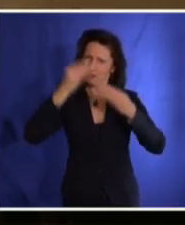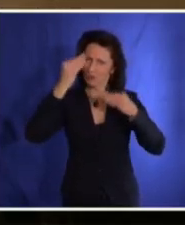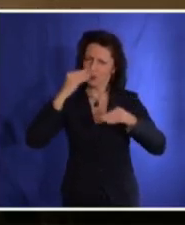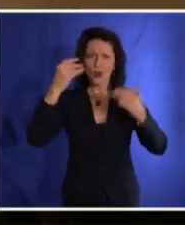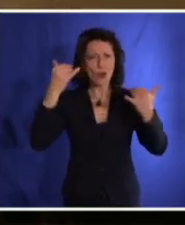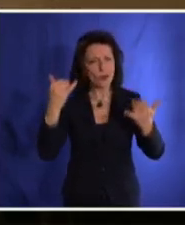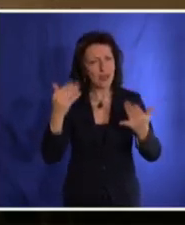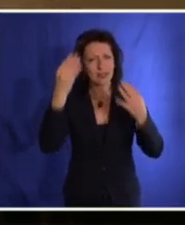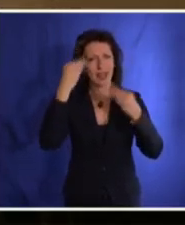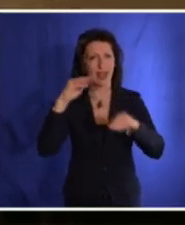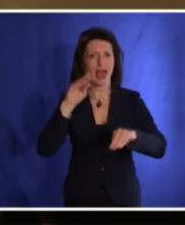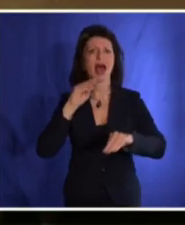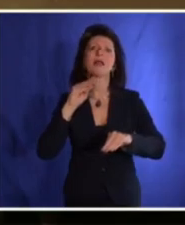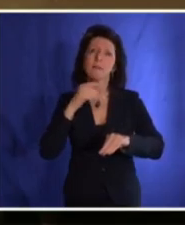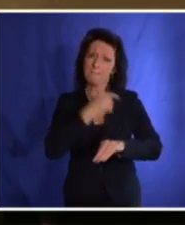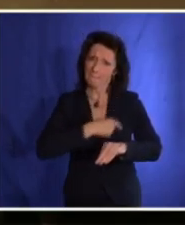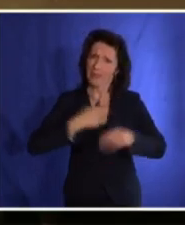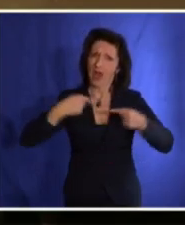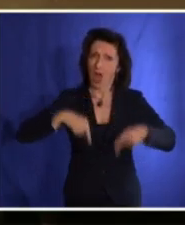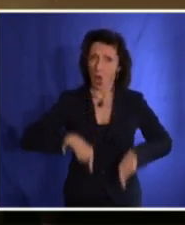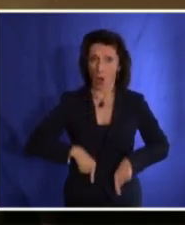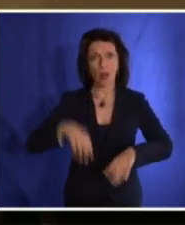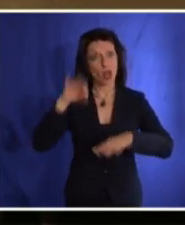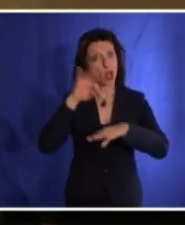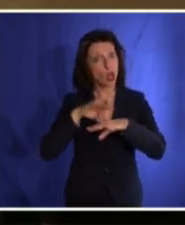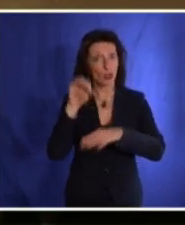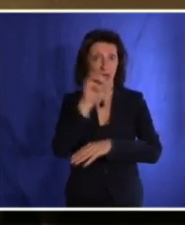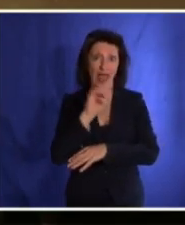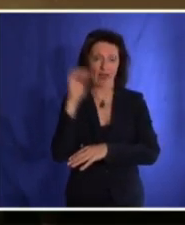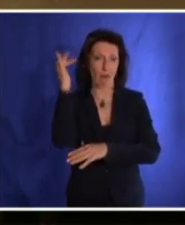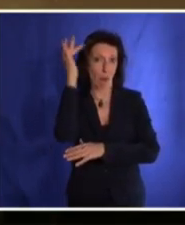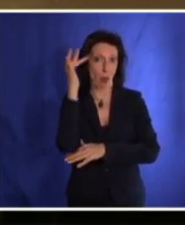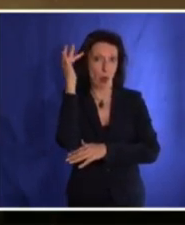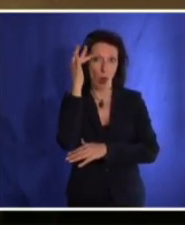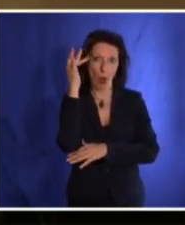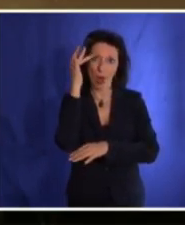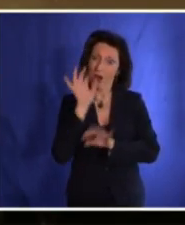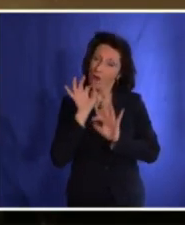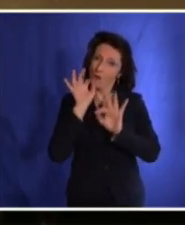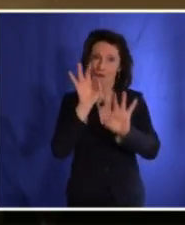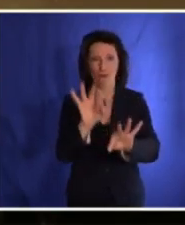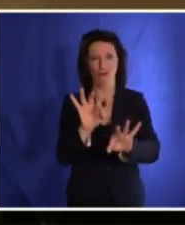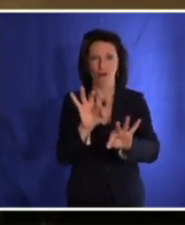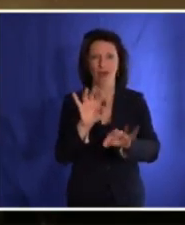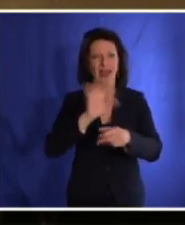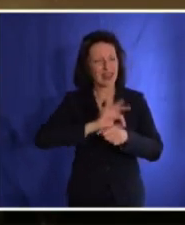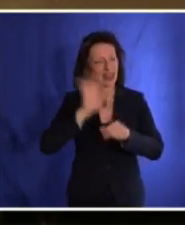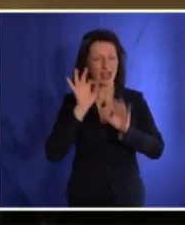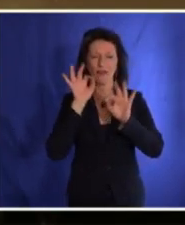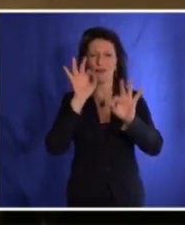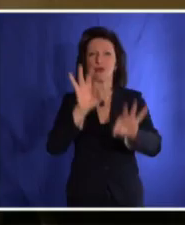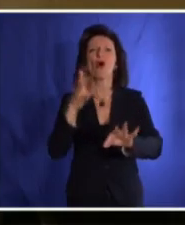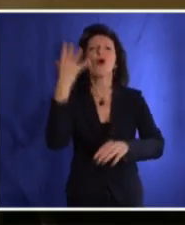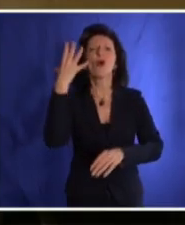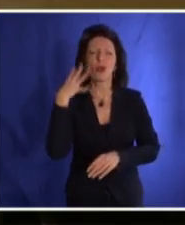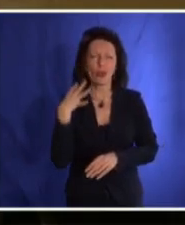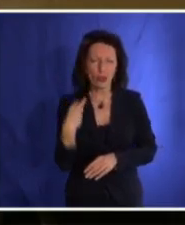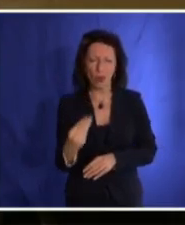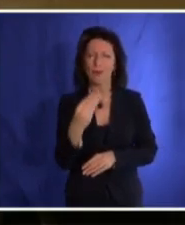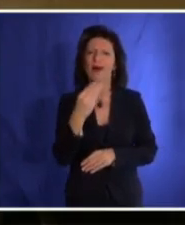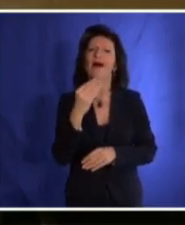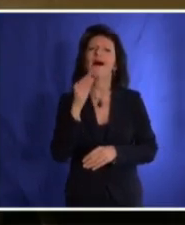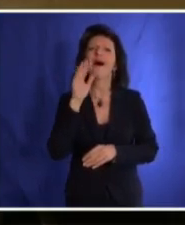Ehrenparteihauptmann Dr. Erwin Bröll. Es war wirklich ein toller Tag im Zeichen von Erwin Bröll. Und Erwin, noch einmal danke für deine Arbeit für Niederösterreich.